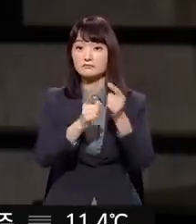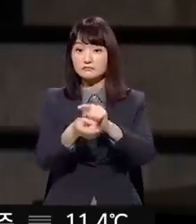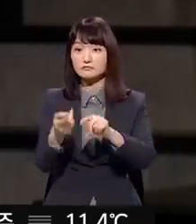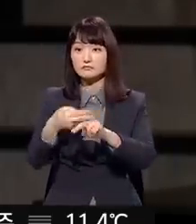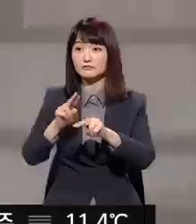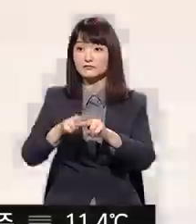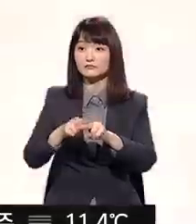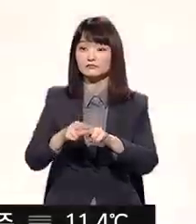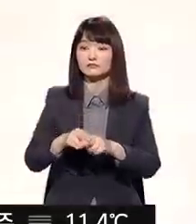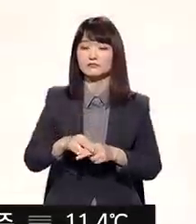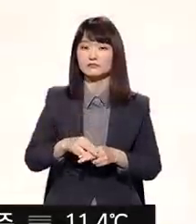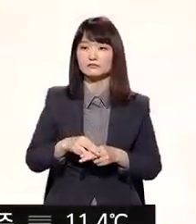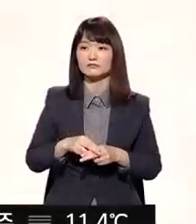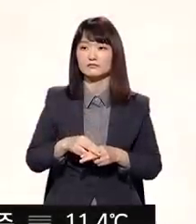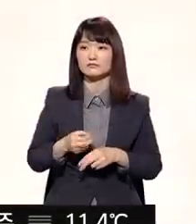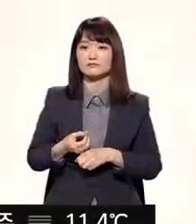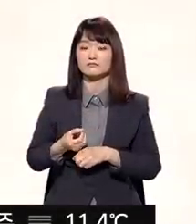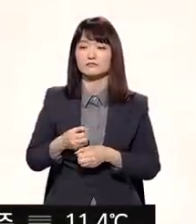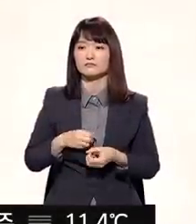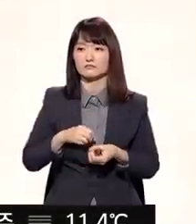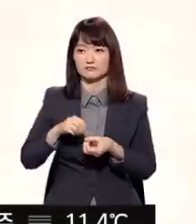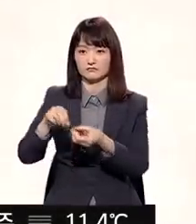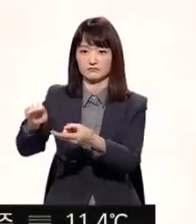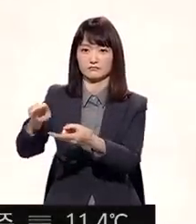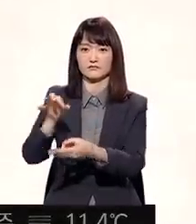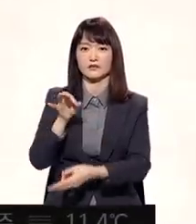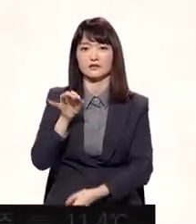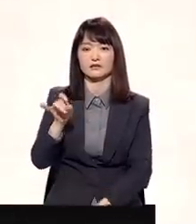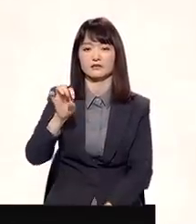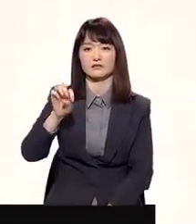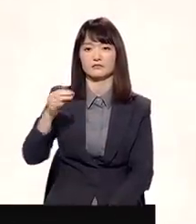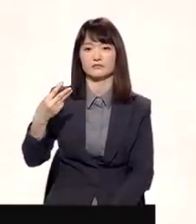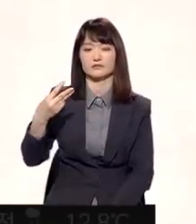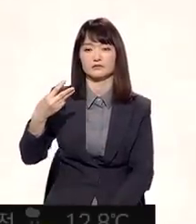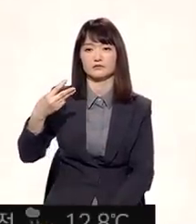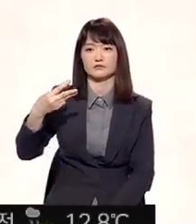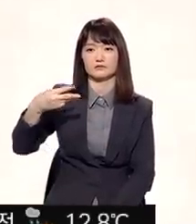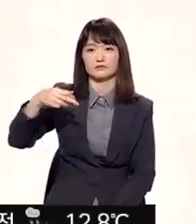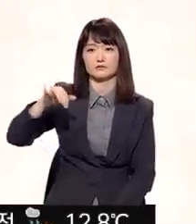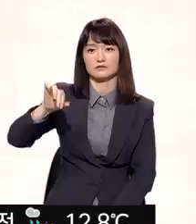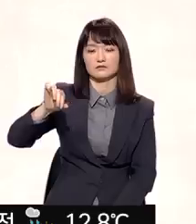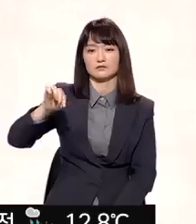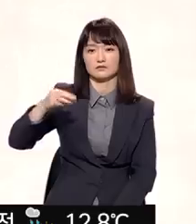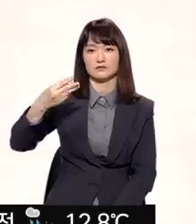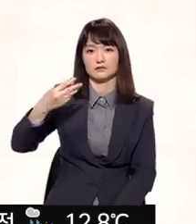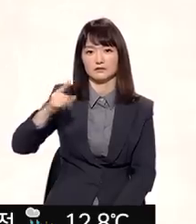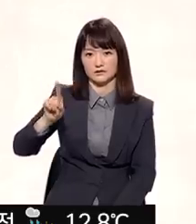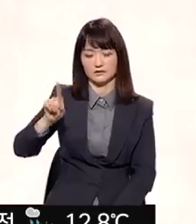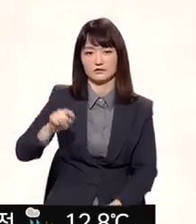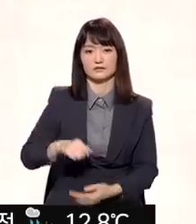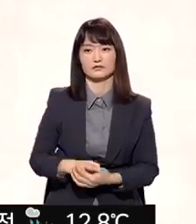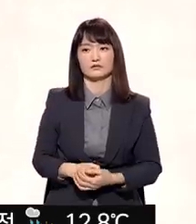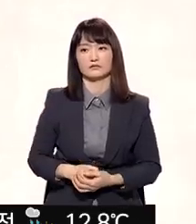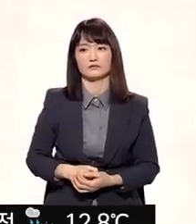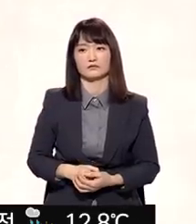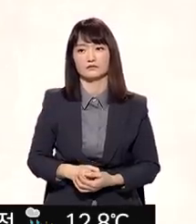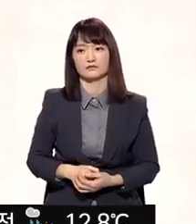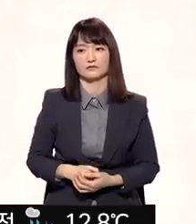선물 보내겠다. F킬러로. 이렇게 얘기를 했다라는 거예요. 좀 너무 그렇잖아요. 근데 다음에 다른 이제